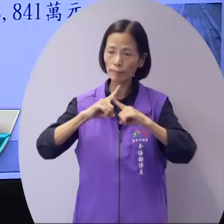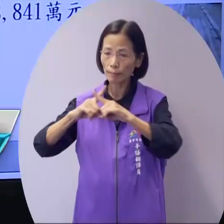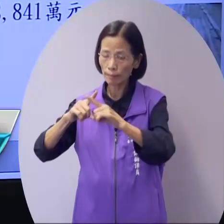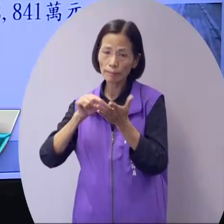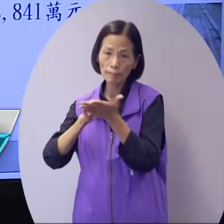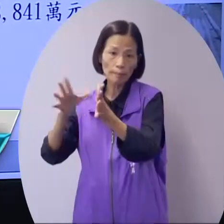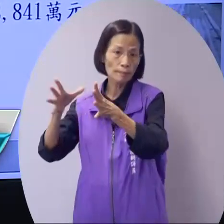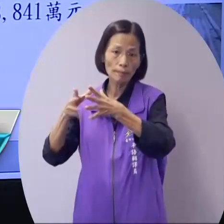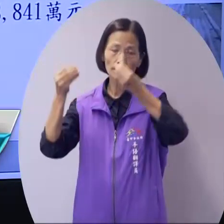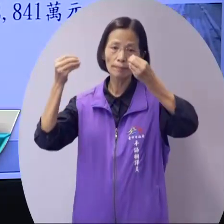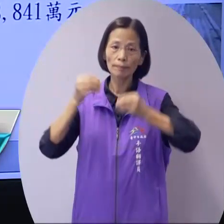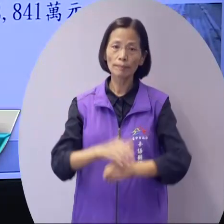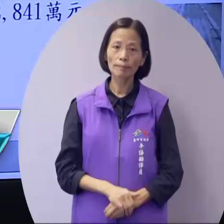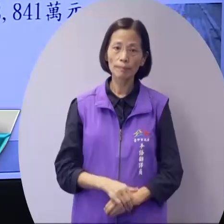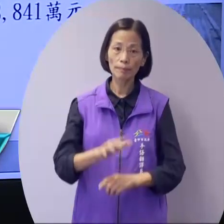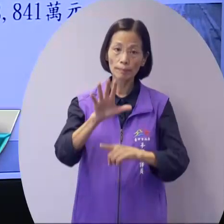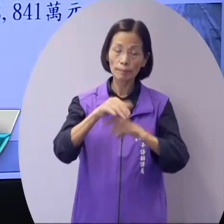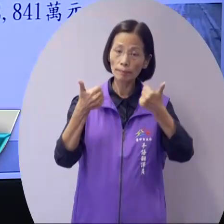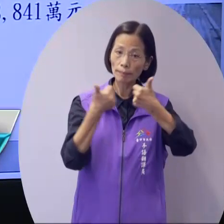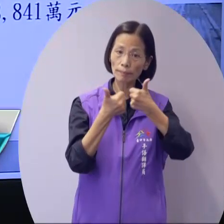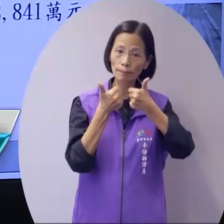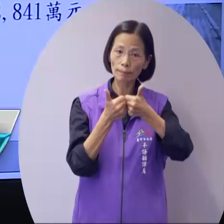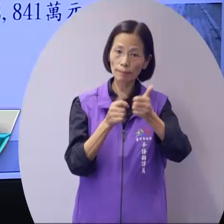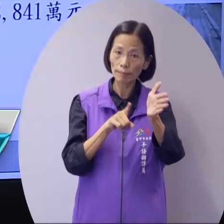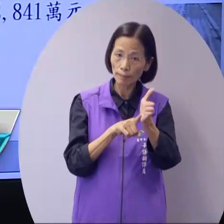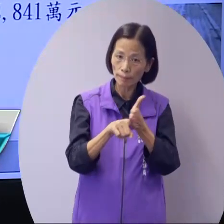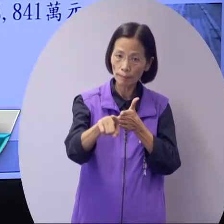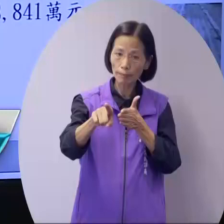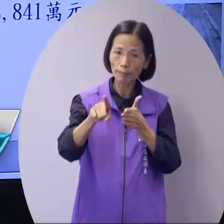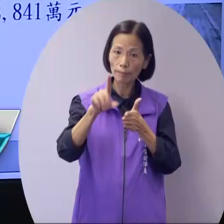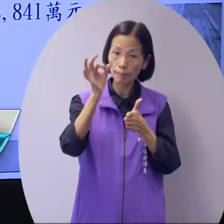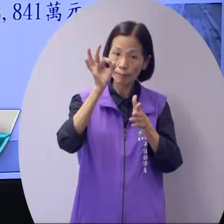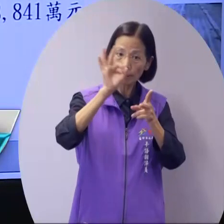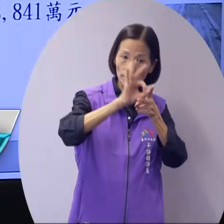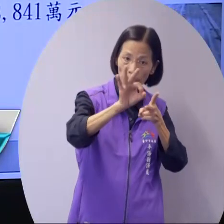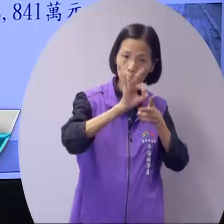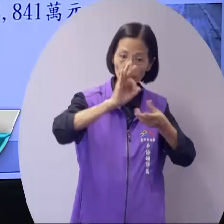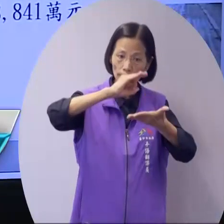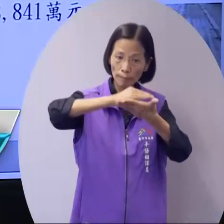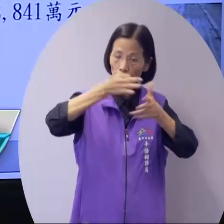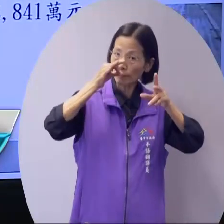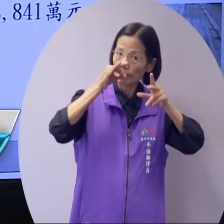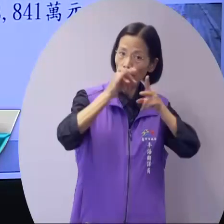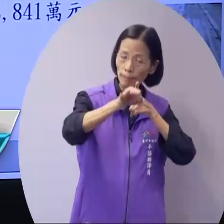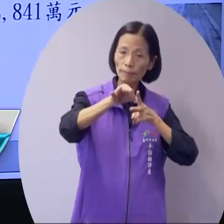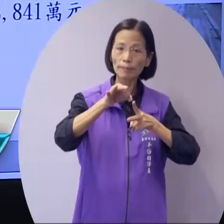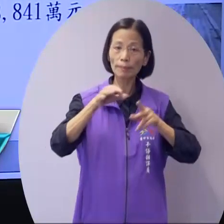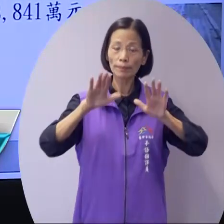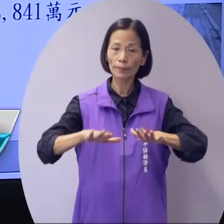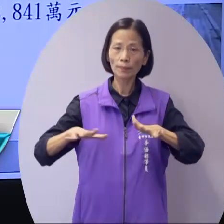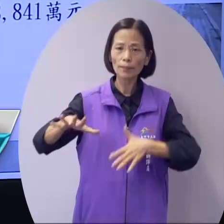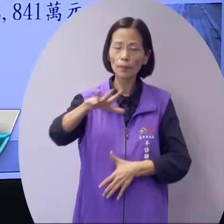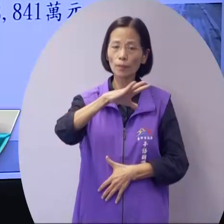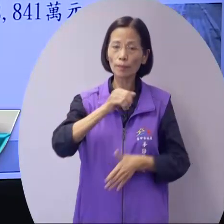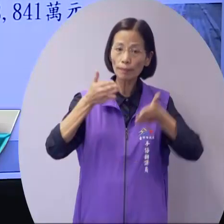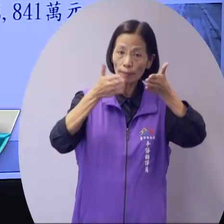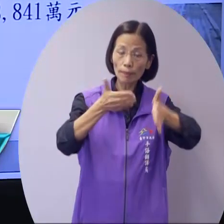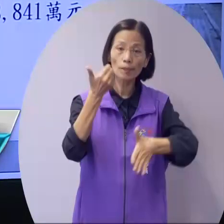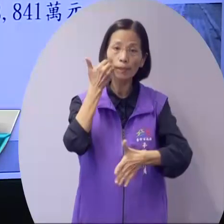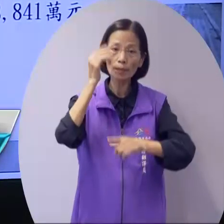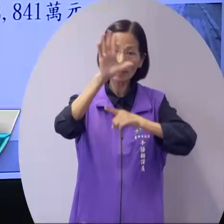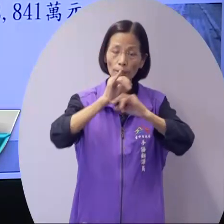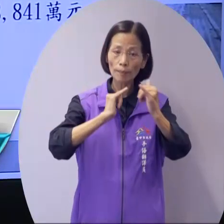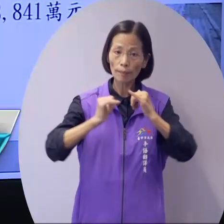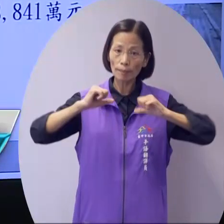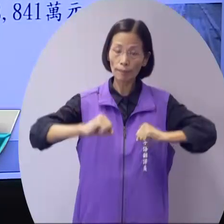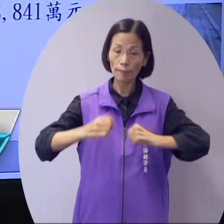请，那由各农会呢直接汇款入账。那现在所有的对象，包括有农